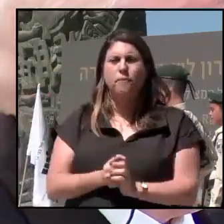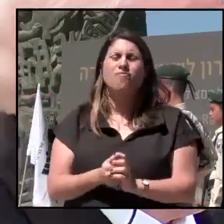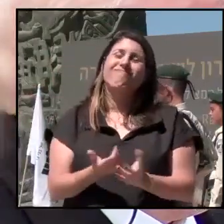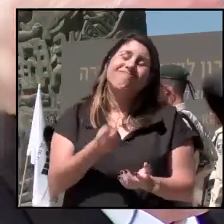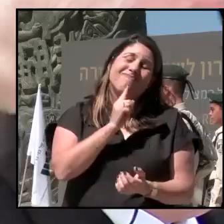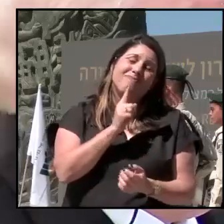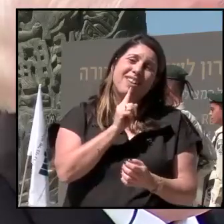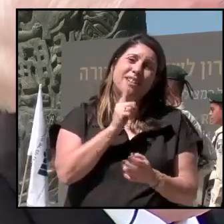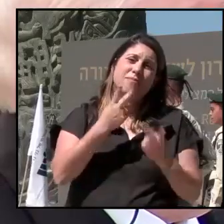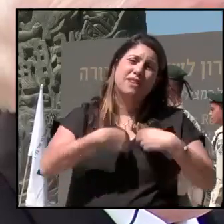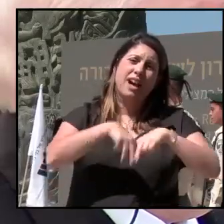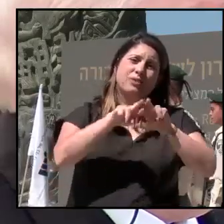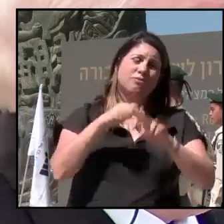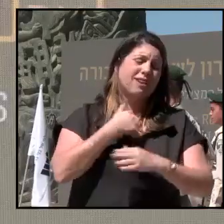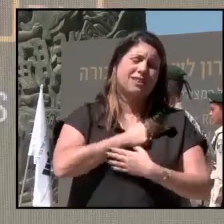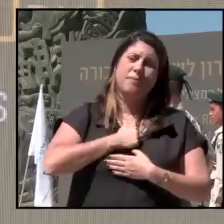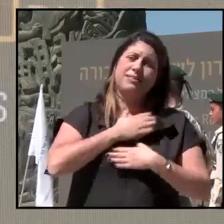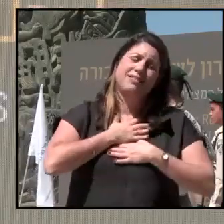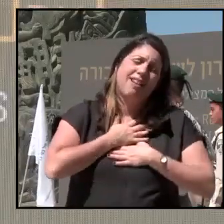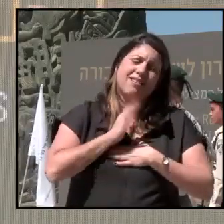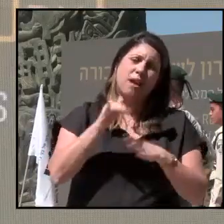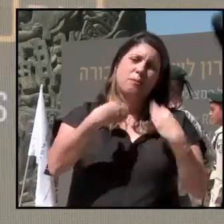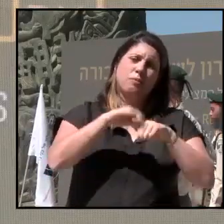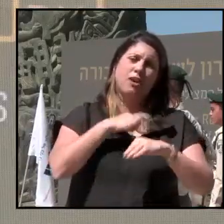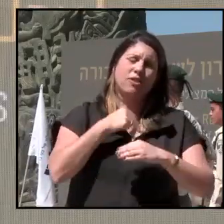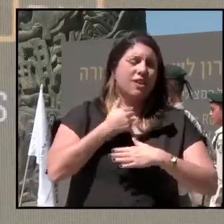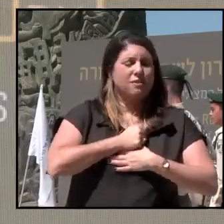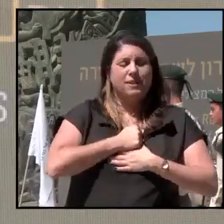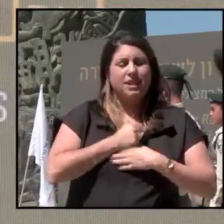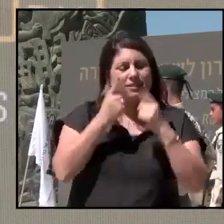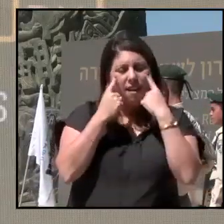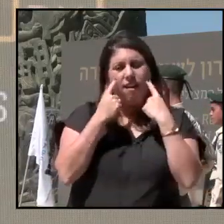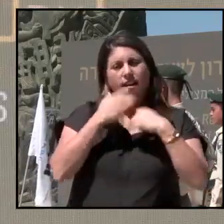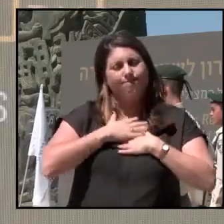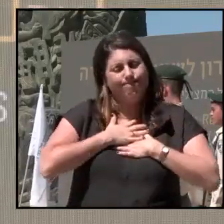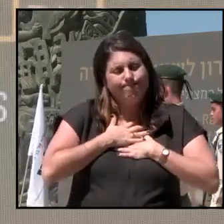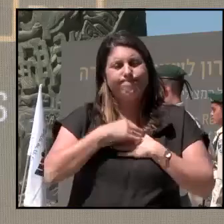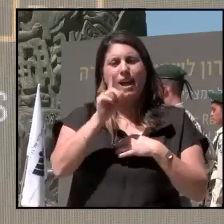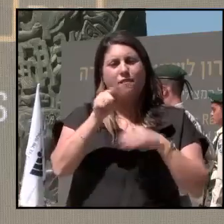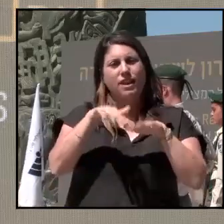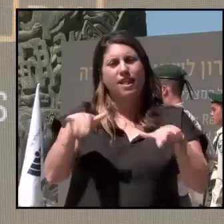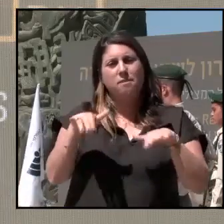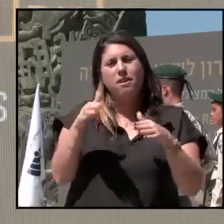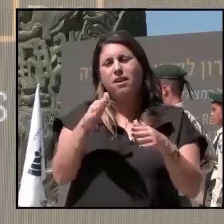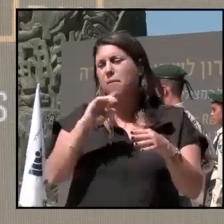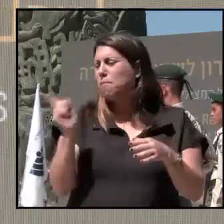מעטים מהם לא חזרו, מתנצל, גם המשפחה שלי. אלפי ילדים אלו, בכל